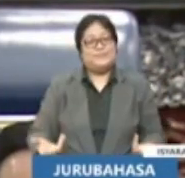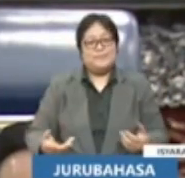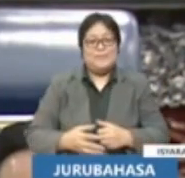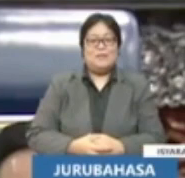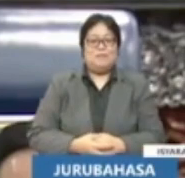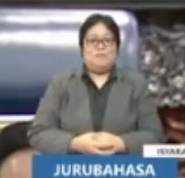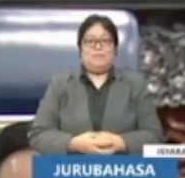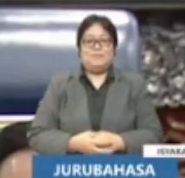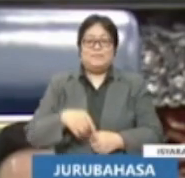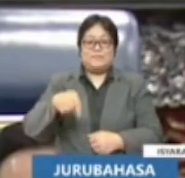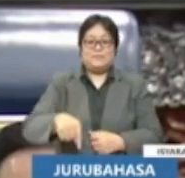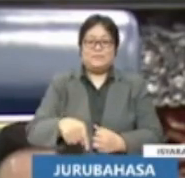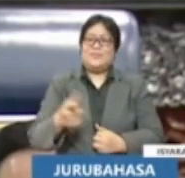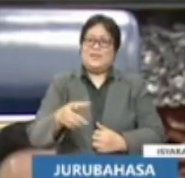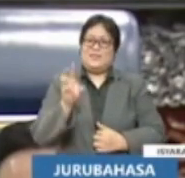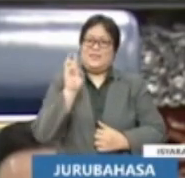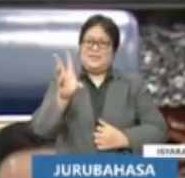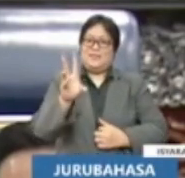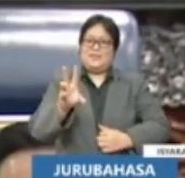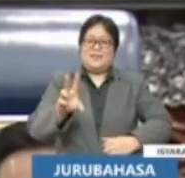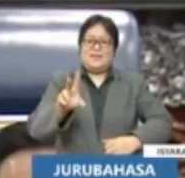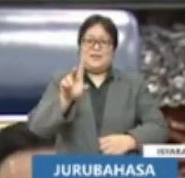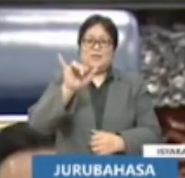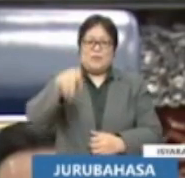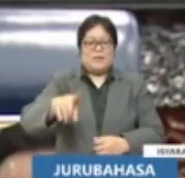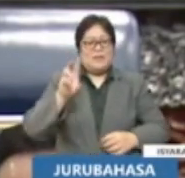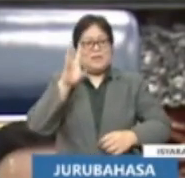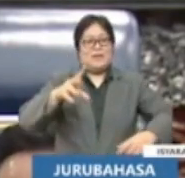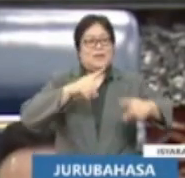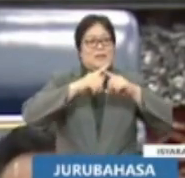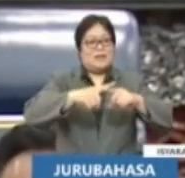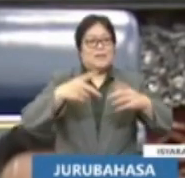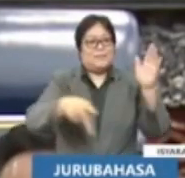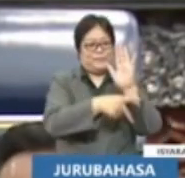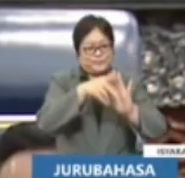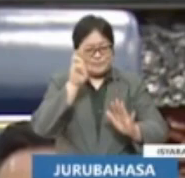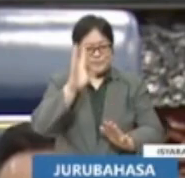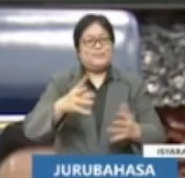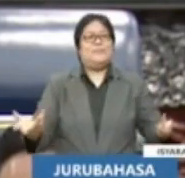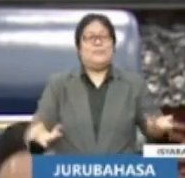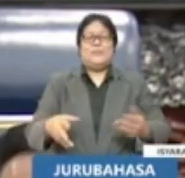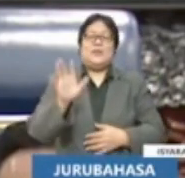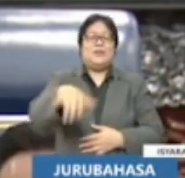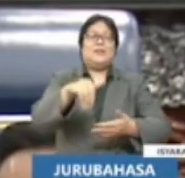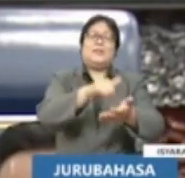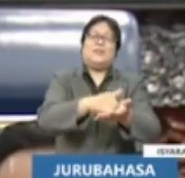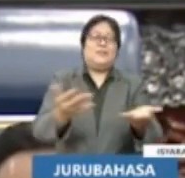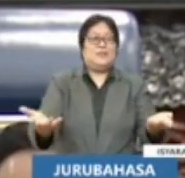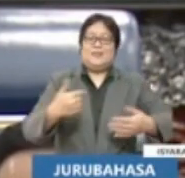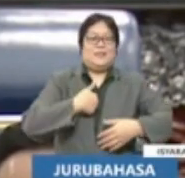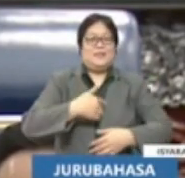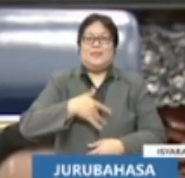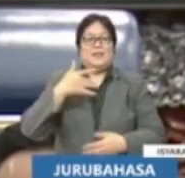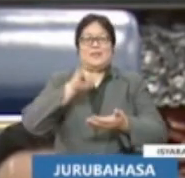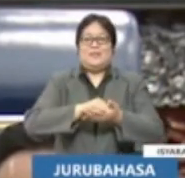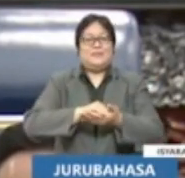Ya. Ini satu perkara yang menghina parlimen, menghina Tan Sri Speaker. Itu, itu merupakan... Tan Sri Ketua, I think